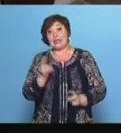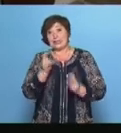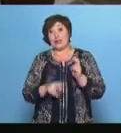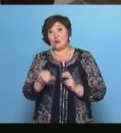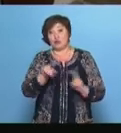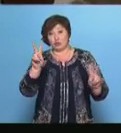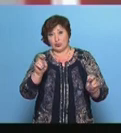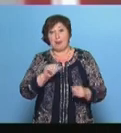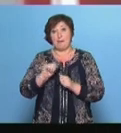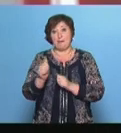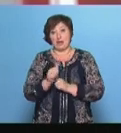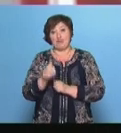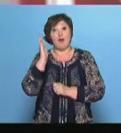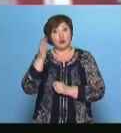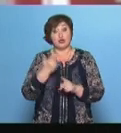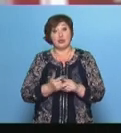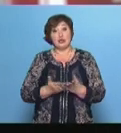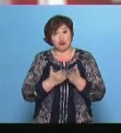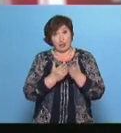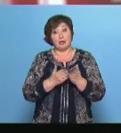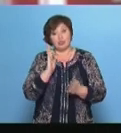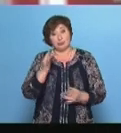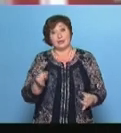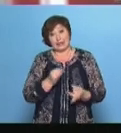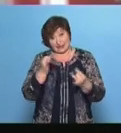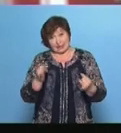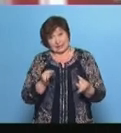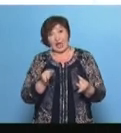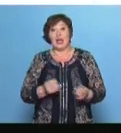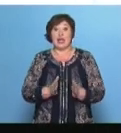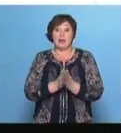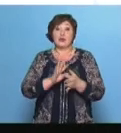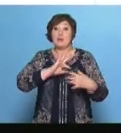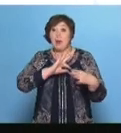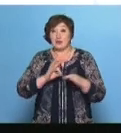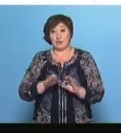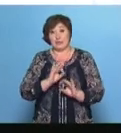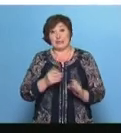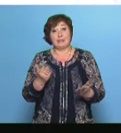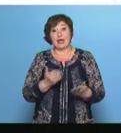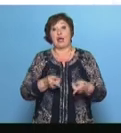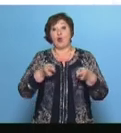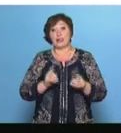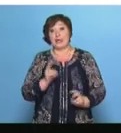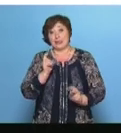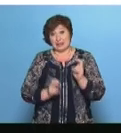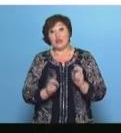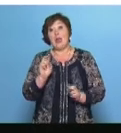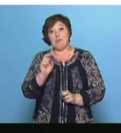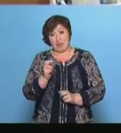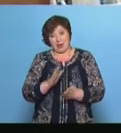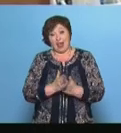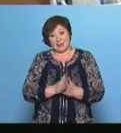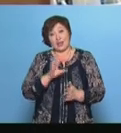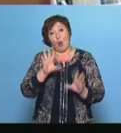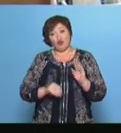первой. В будущем, если читатели проявят интерес к данной теме или попросят подробнее рассказать, например, про конкретный завод, библиотеки обещают учесть